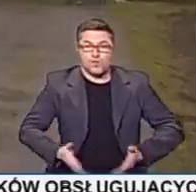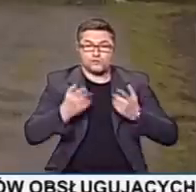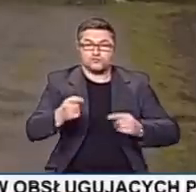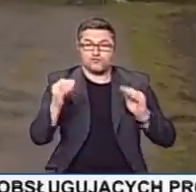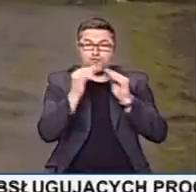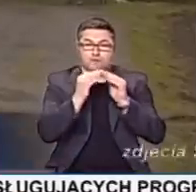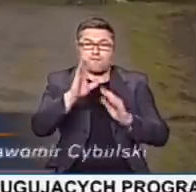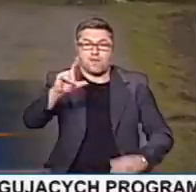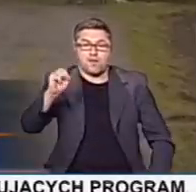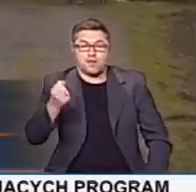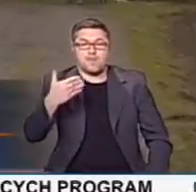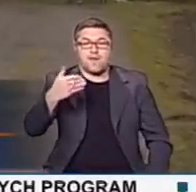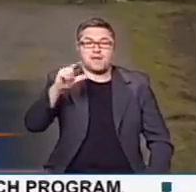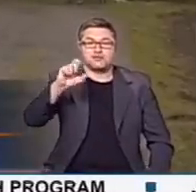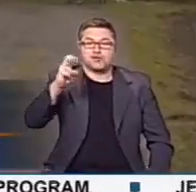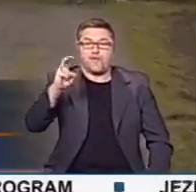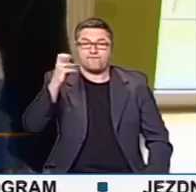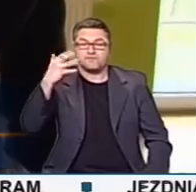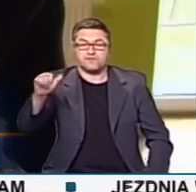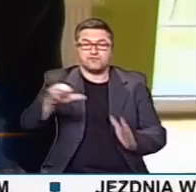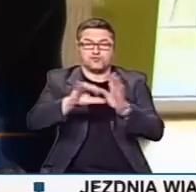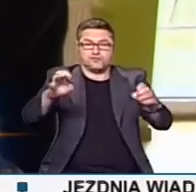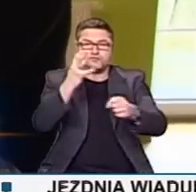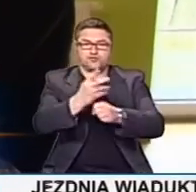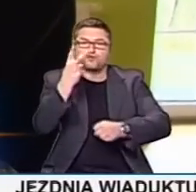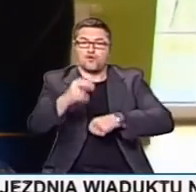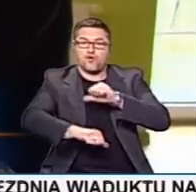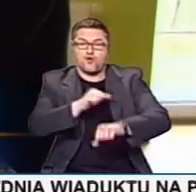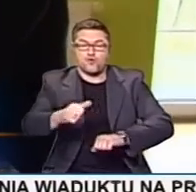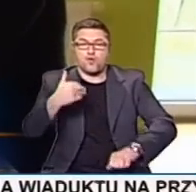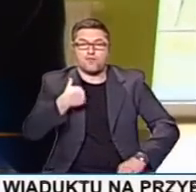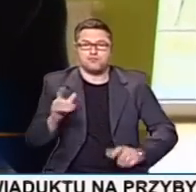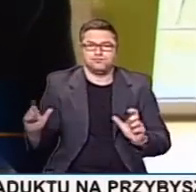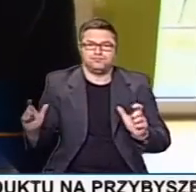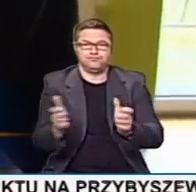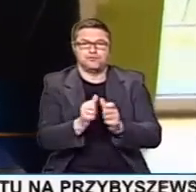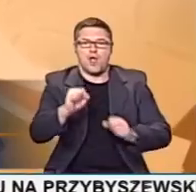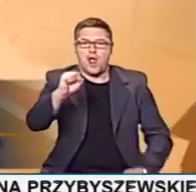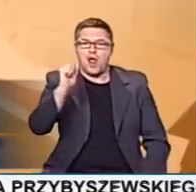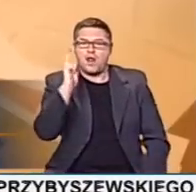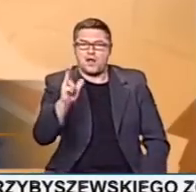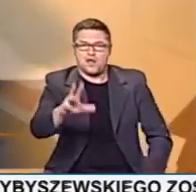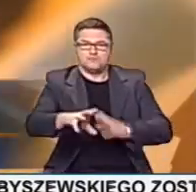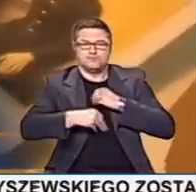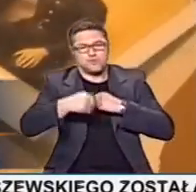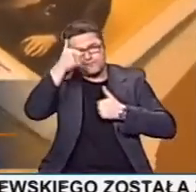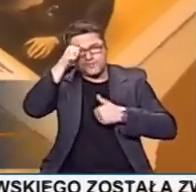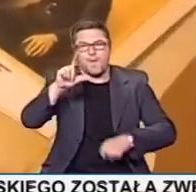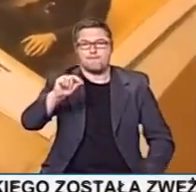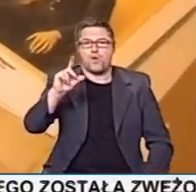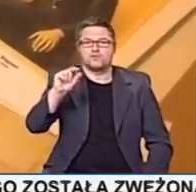w tym domu w beleniu Edward Marcinkowski w 1942 roku został zwerbowany do AK przyjął pseudonim